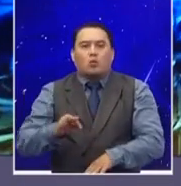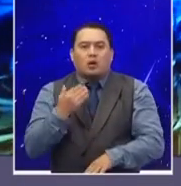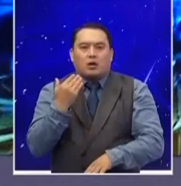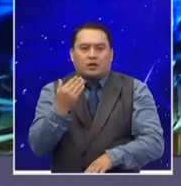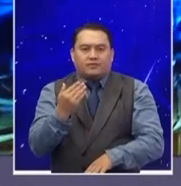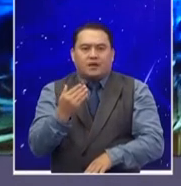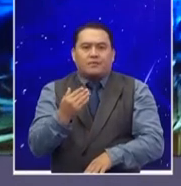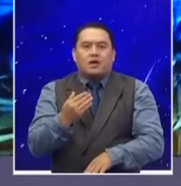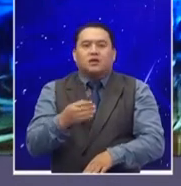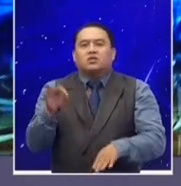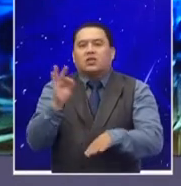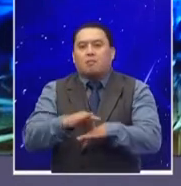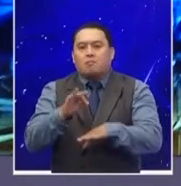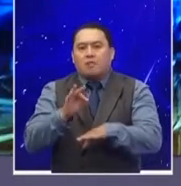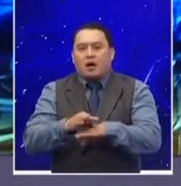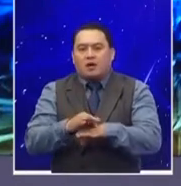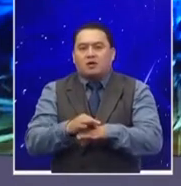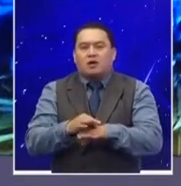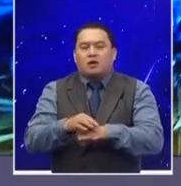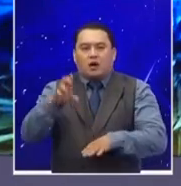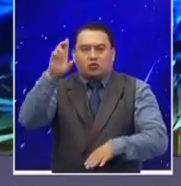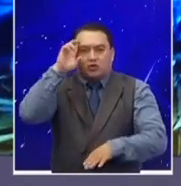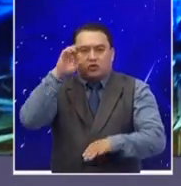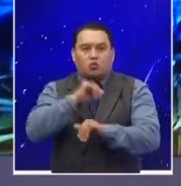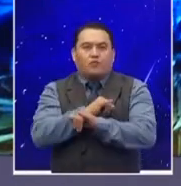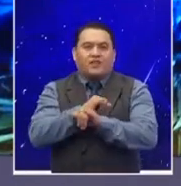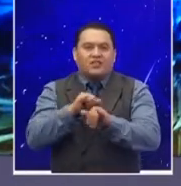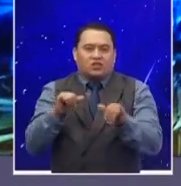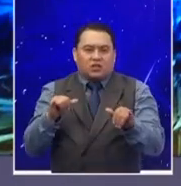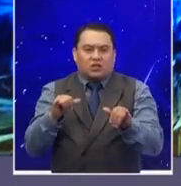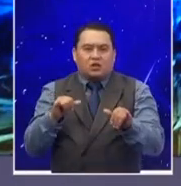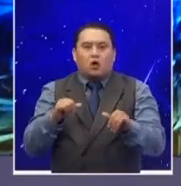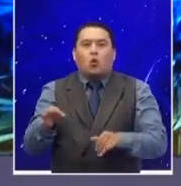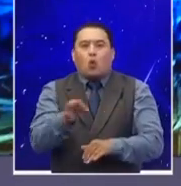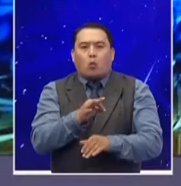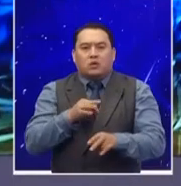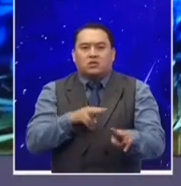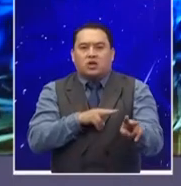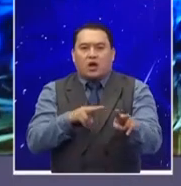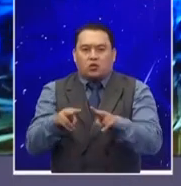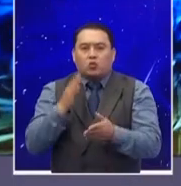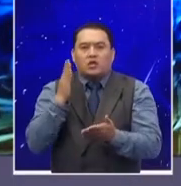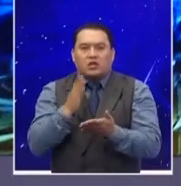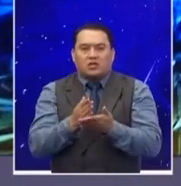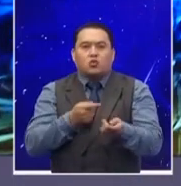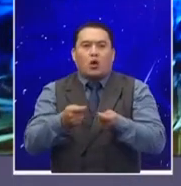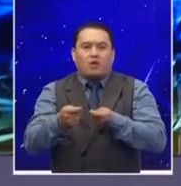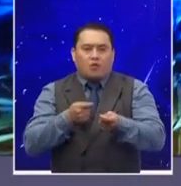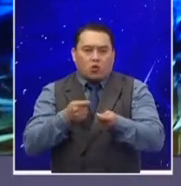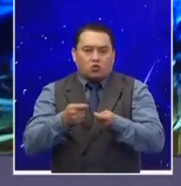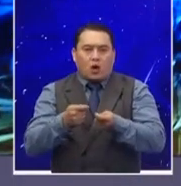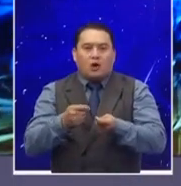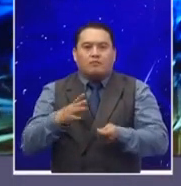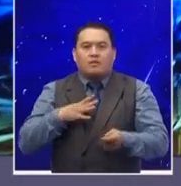Батыржан Байжуманов. Статистика заболеваемости по стране растет. В области ситуация под контролем, отмечают в руководстве.